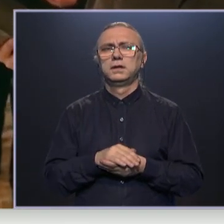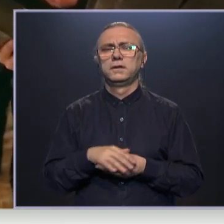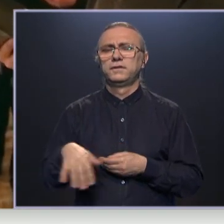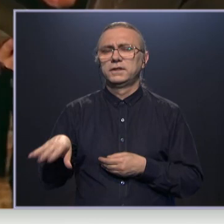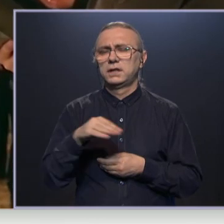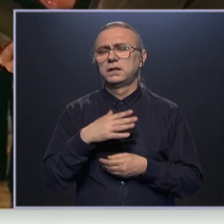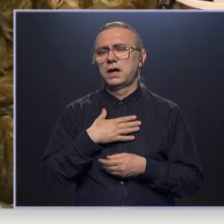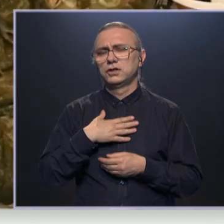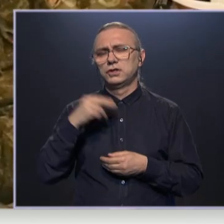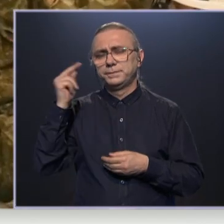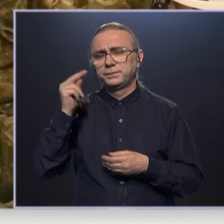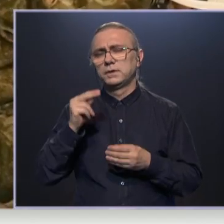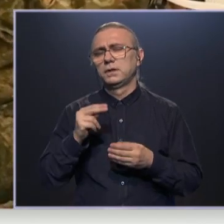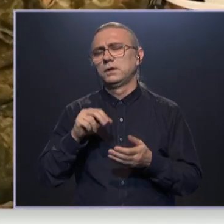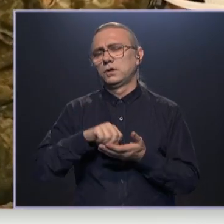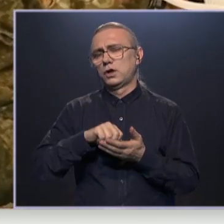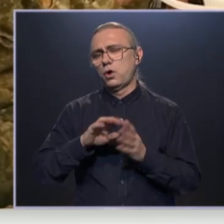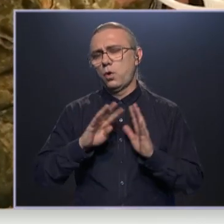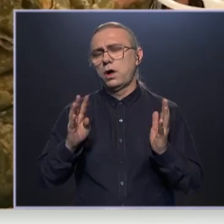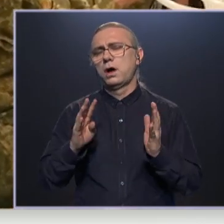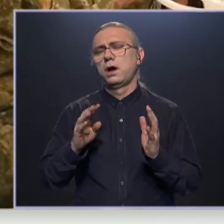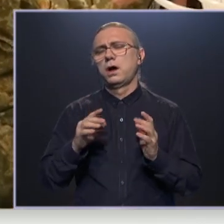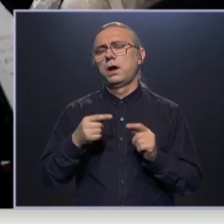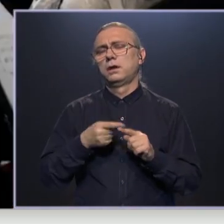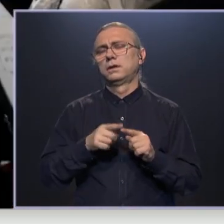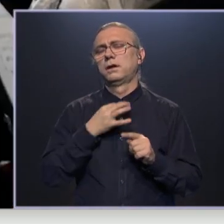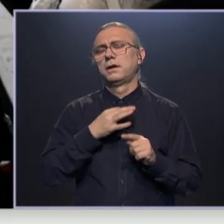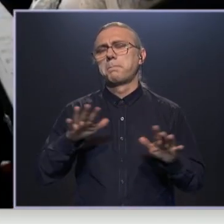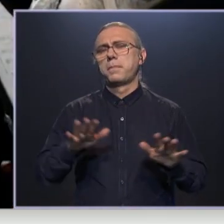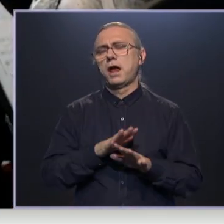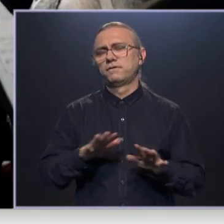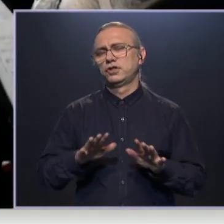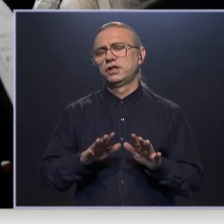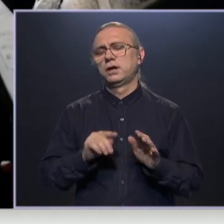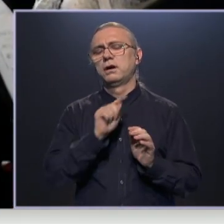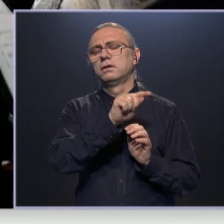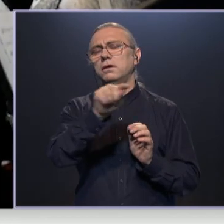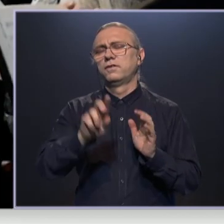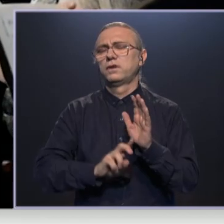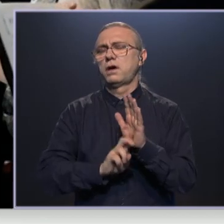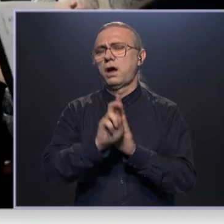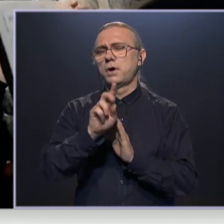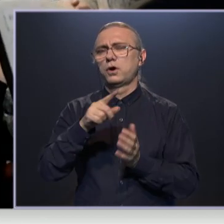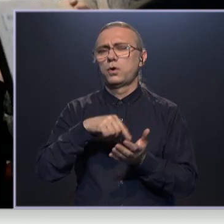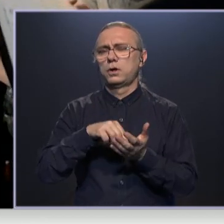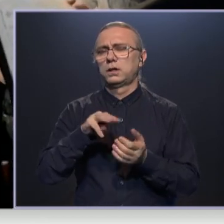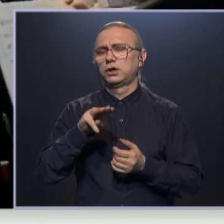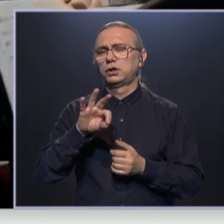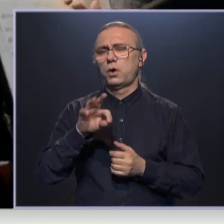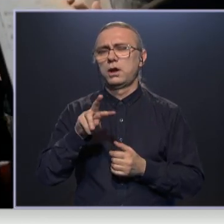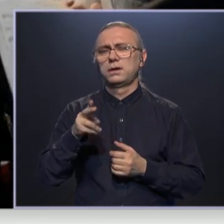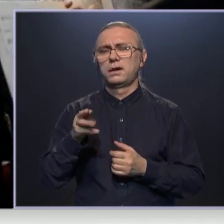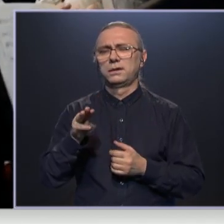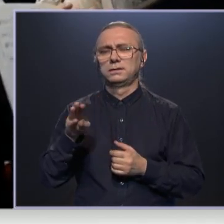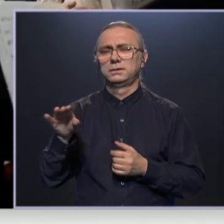певчими храмов города Тольятти. И даже те ребята, которые уезжают из города, как правило, тоже принимают участие в